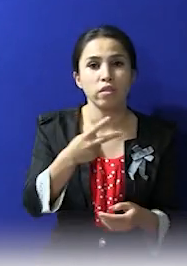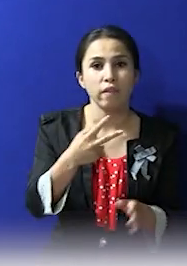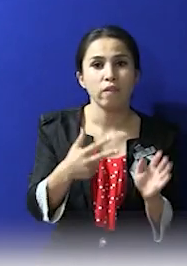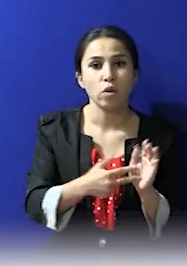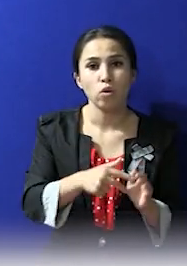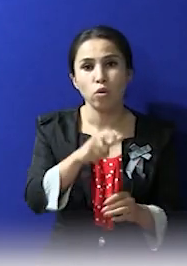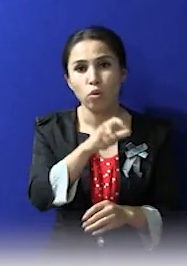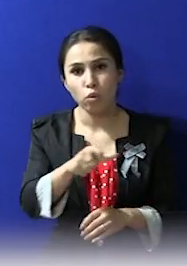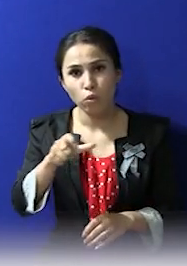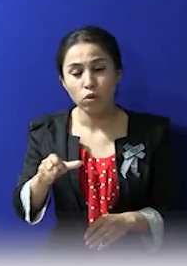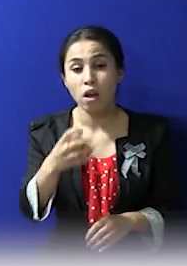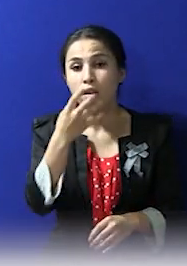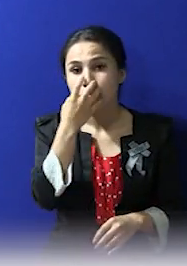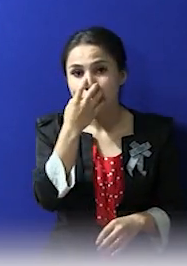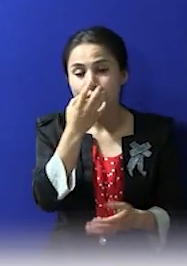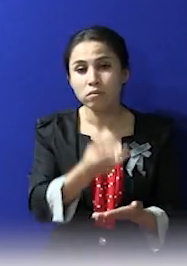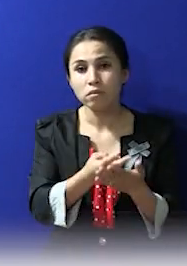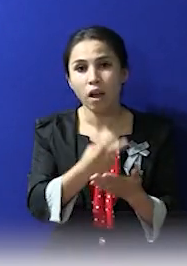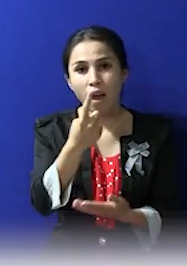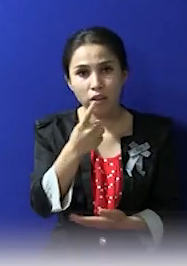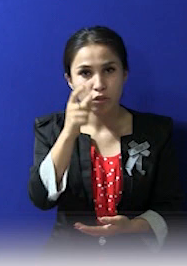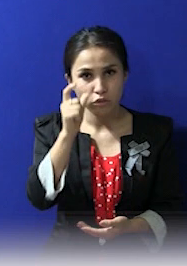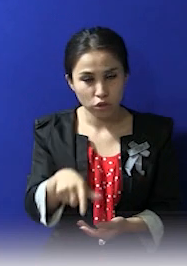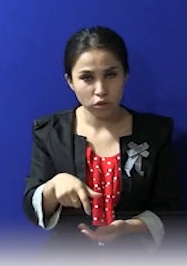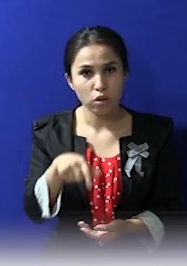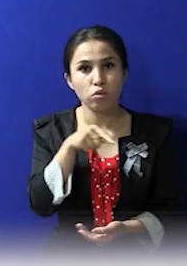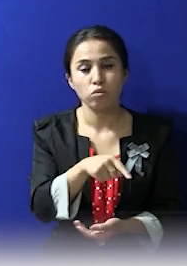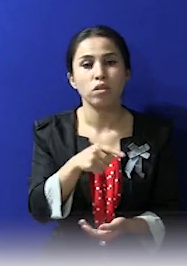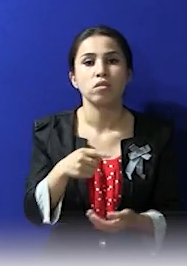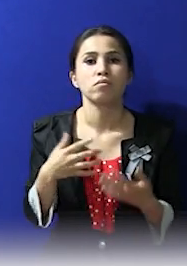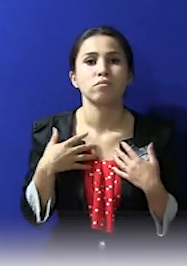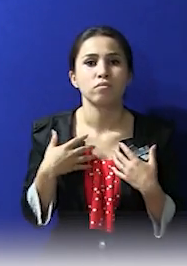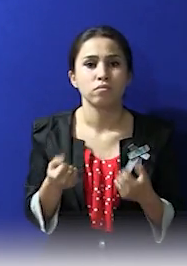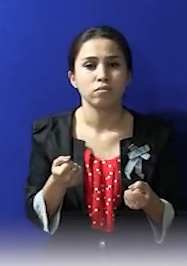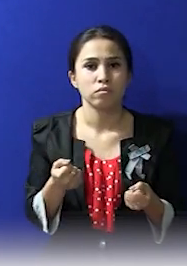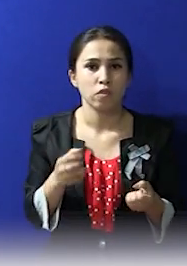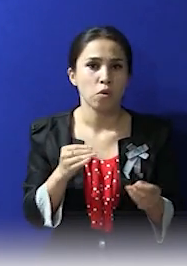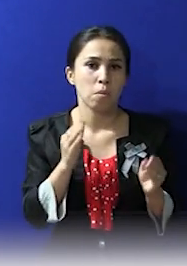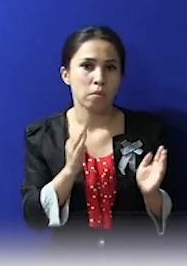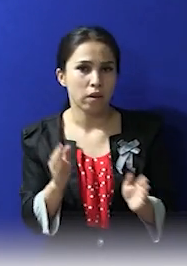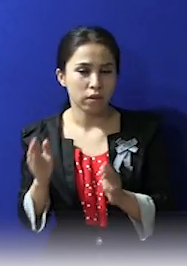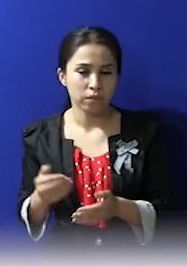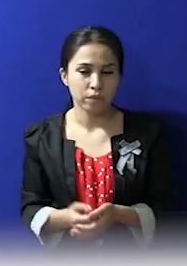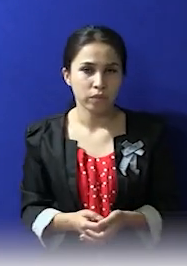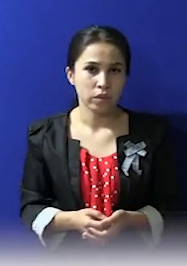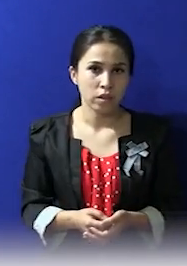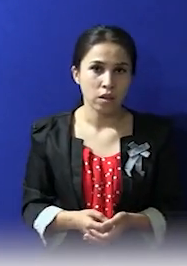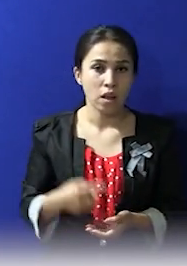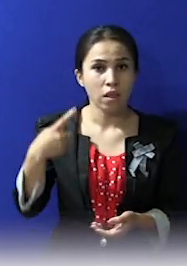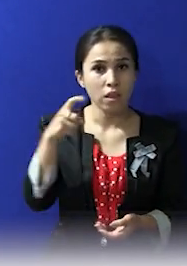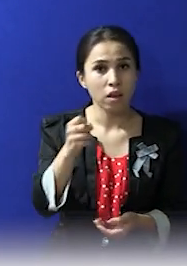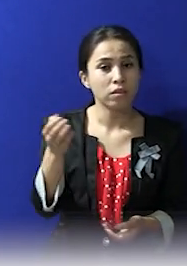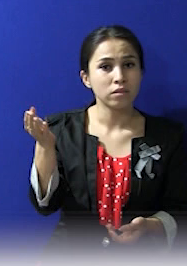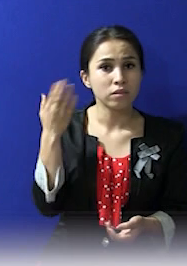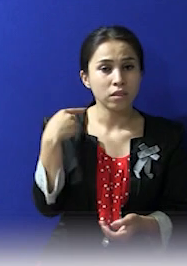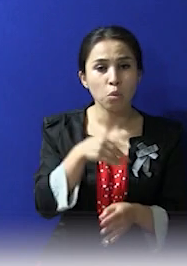и определил направление дальнейшей работы. Для нас сейчас главное открывать рабочие места, активнее реализовать государственные